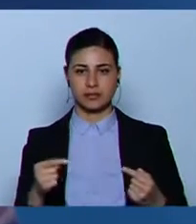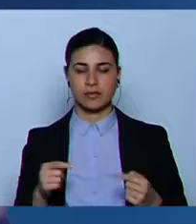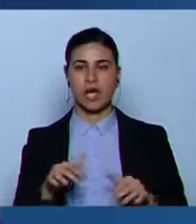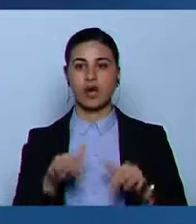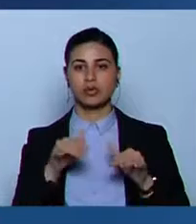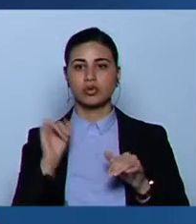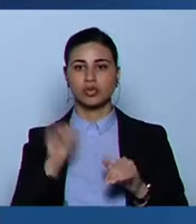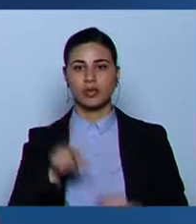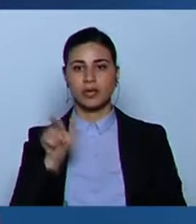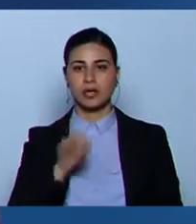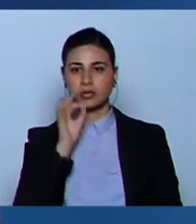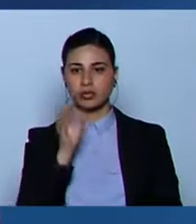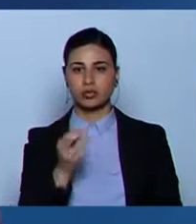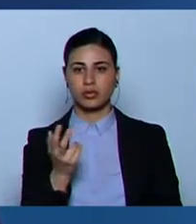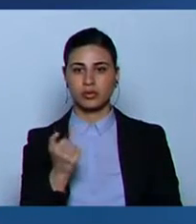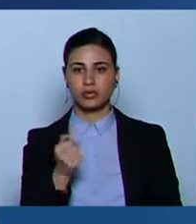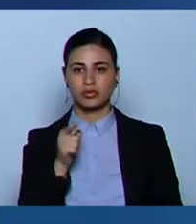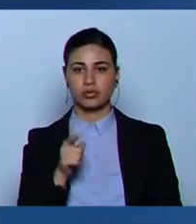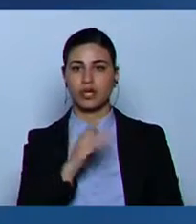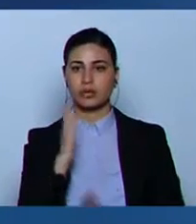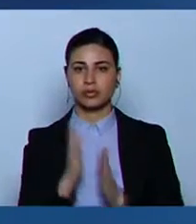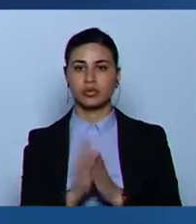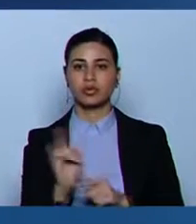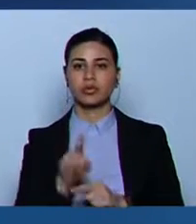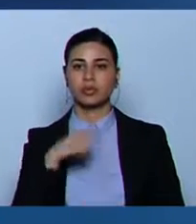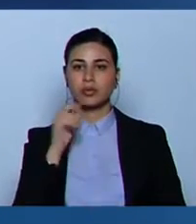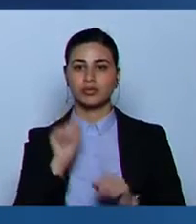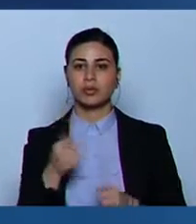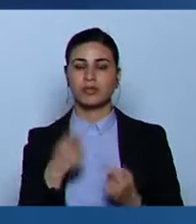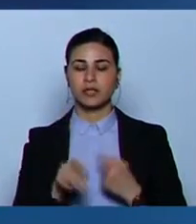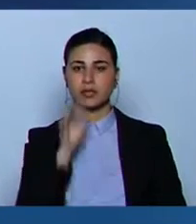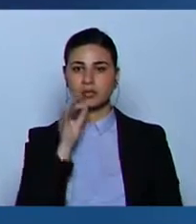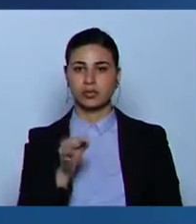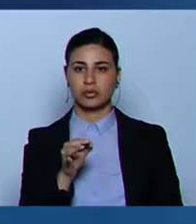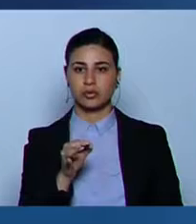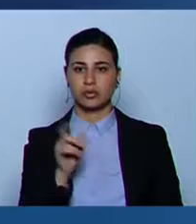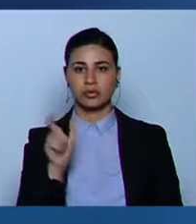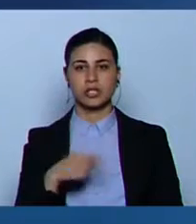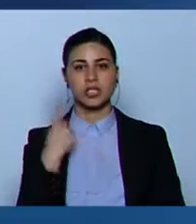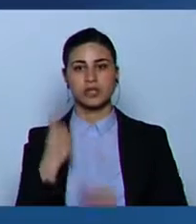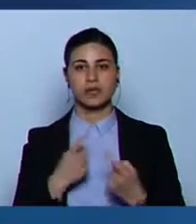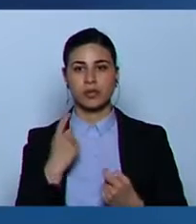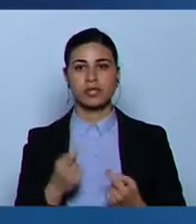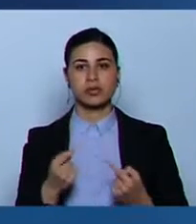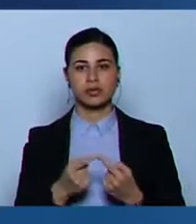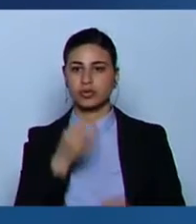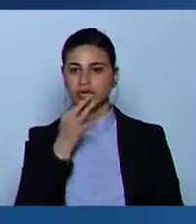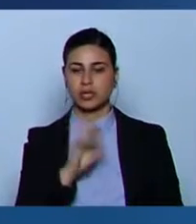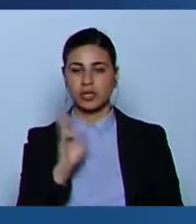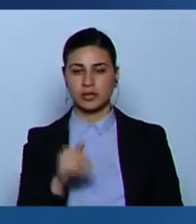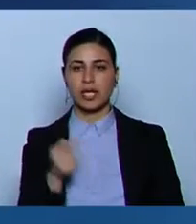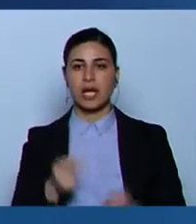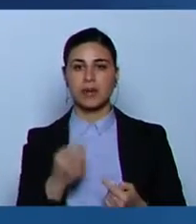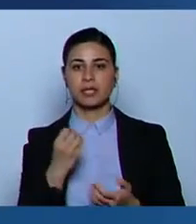აუდიტორია შეიძლება კაცს უთხრა, ხო? შენ აბსოლუტურად ტყუილს ამბობ, შეიძლება სხვანაირად უთხრა რა. იცით რომ თქვენი ინფორმაცია დასაზუსტებელია და